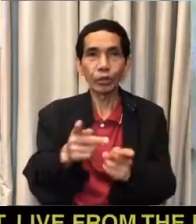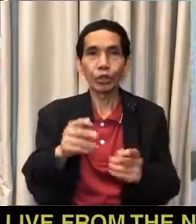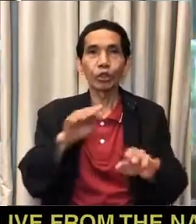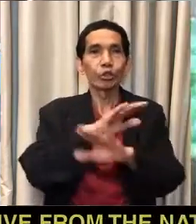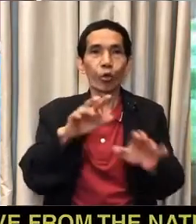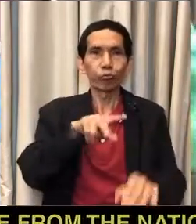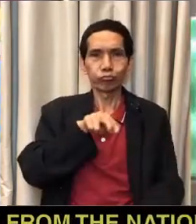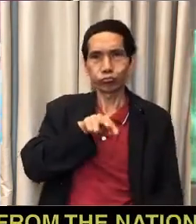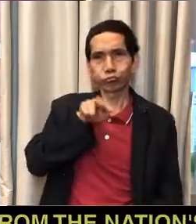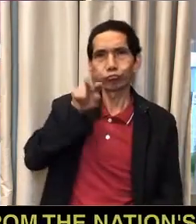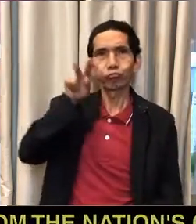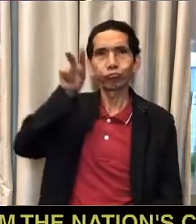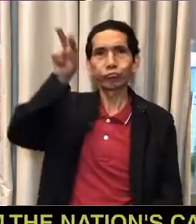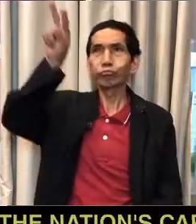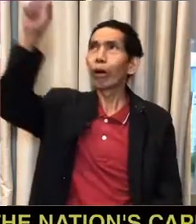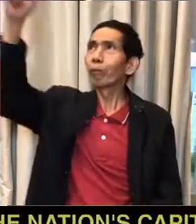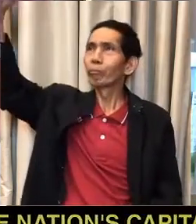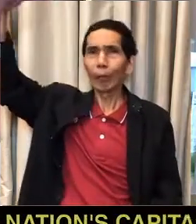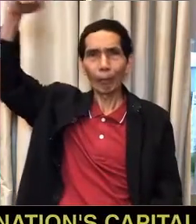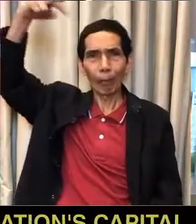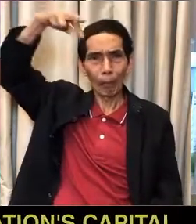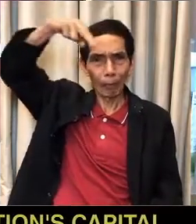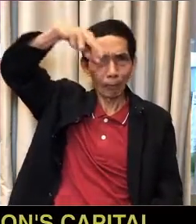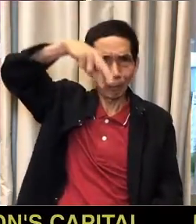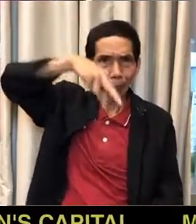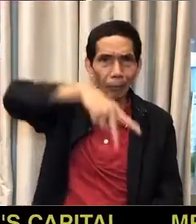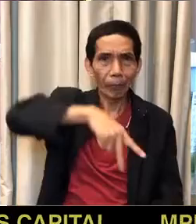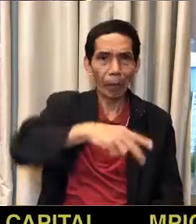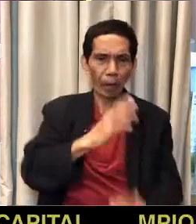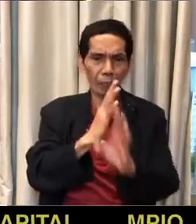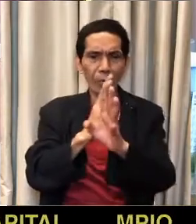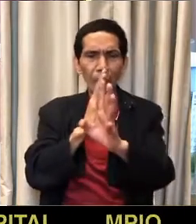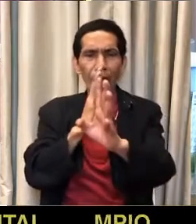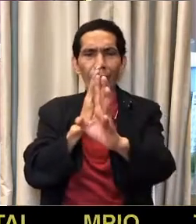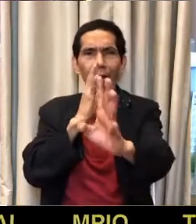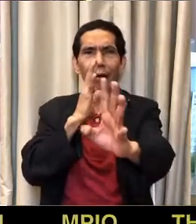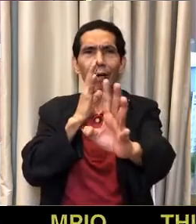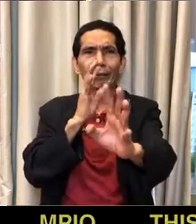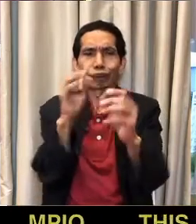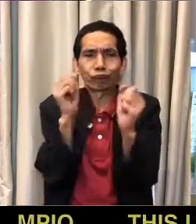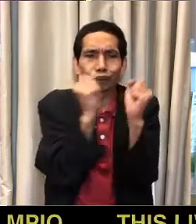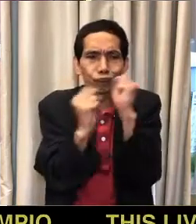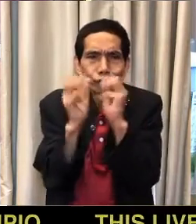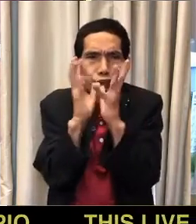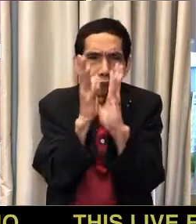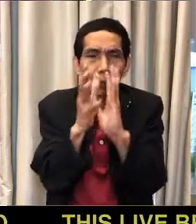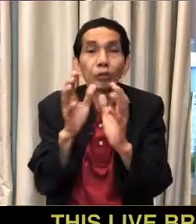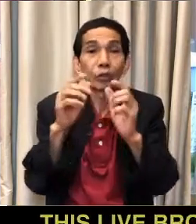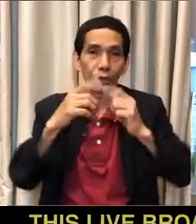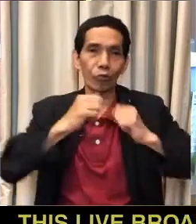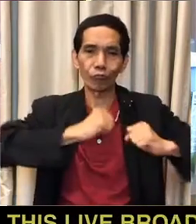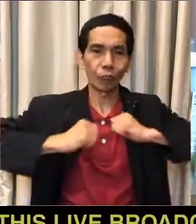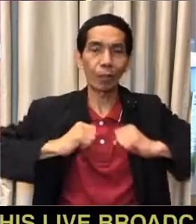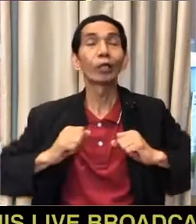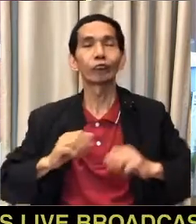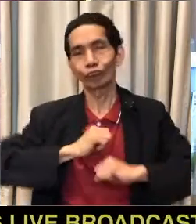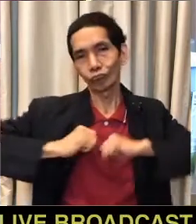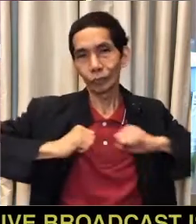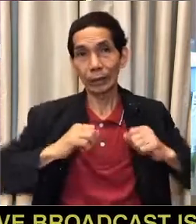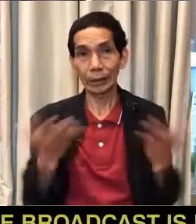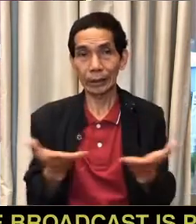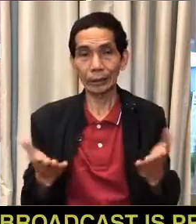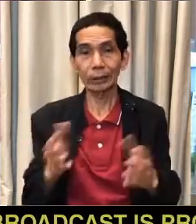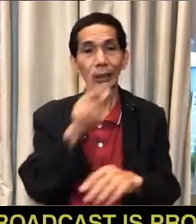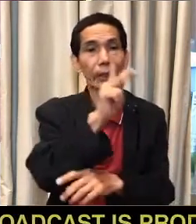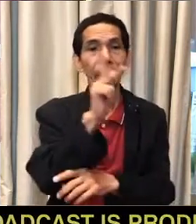kayo aakyat. Hindi na kayo pipila ng siksikan. Mas maluwag, mas maliwalas dito po